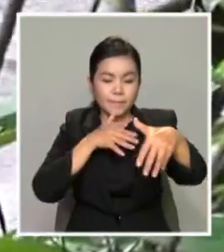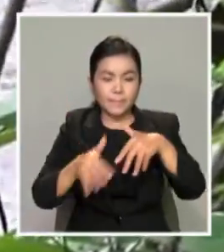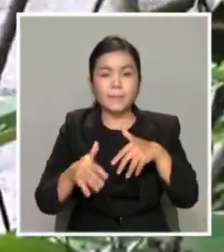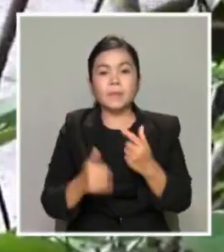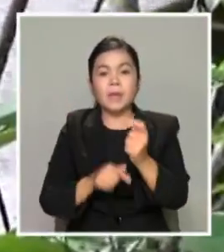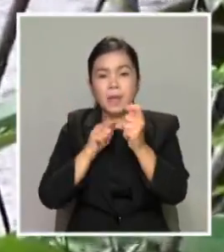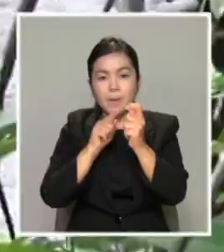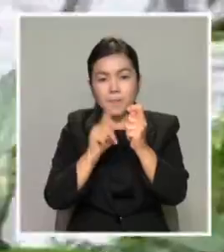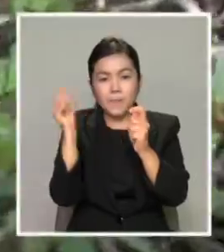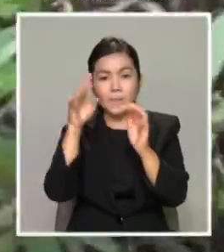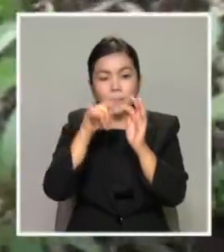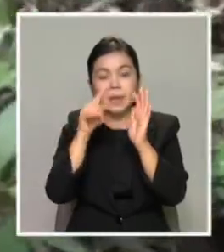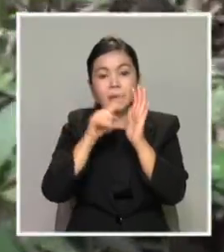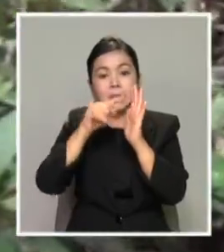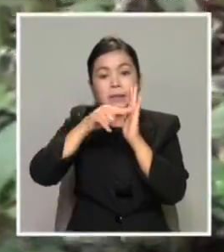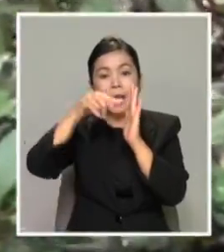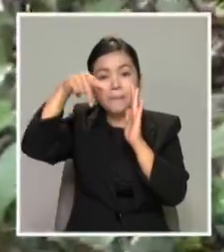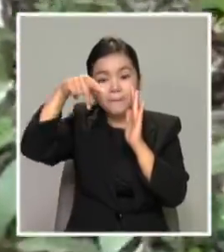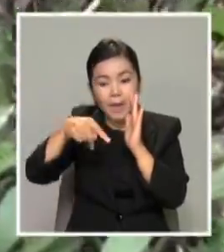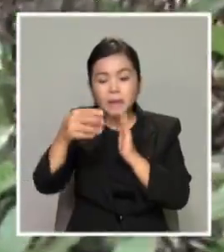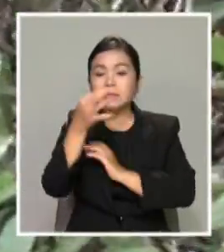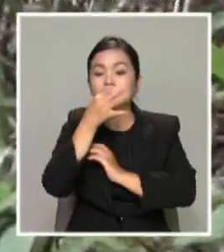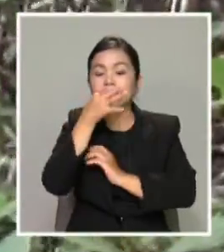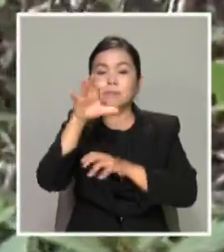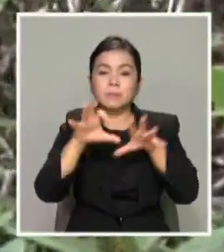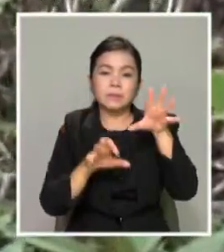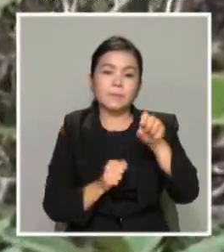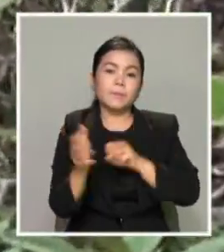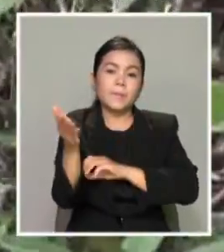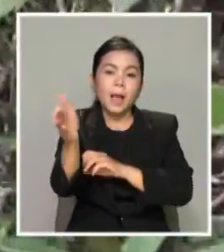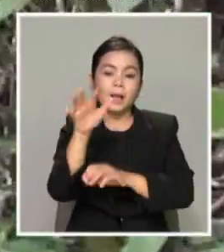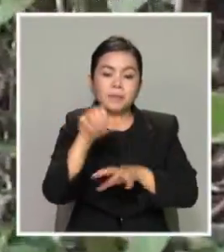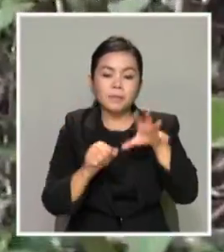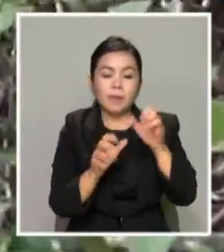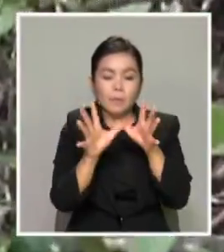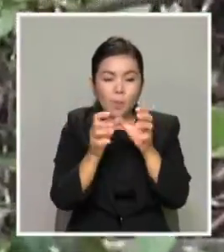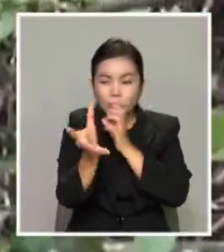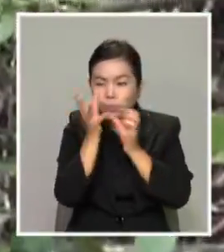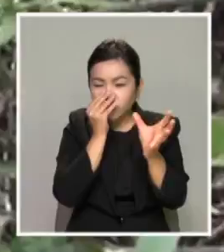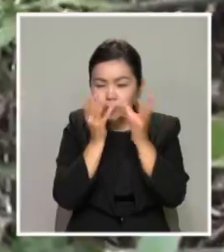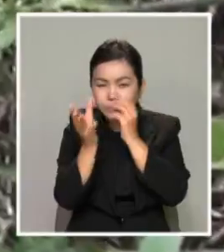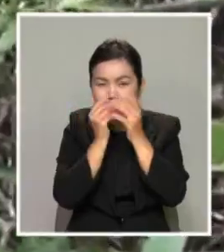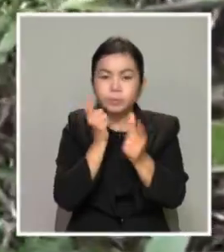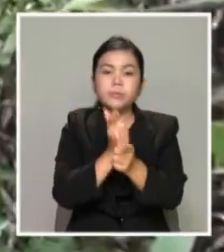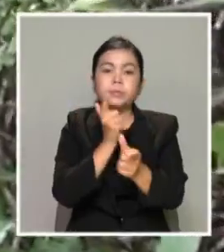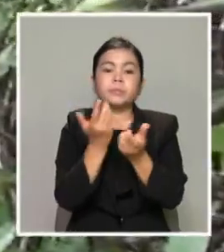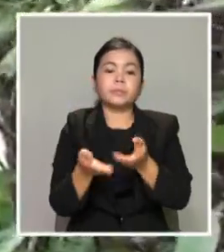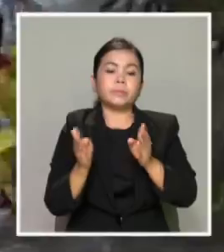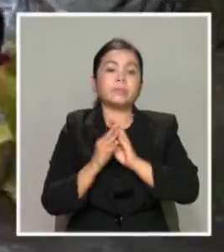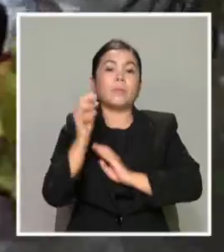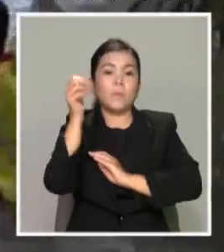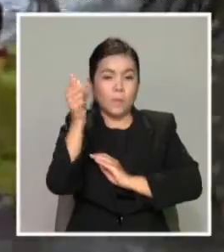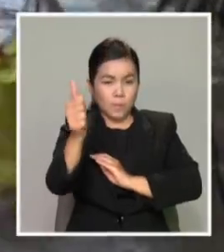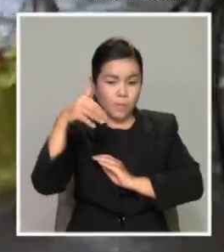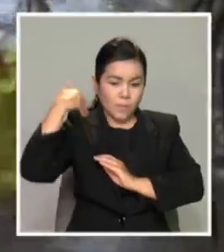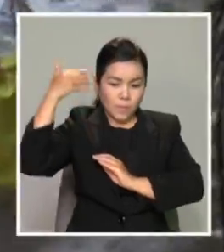าชีพประมงท้องถิ่นภาพเหล่านี้จึงเป็นสิ่งหล่อเลี้ยงชีวิตของพวกเขามาหลายชั่วอายุคนแล้วการที่เย